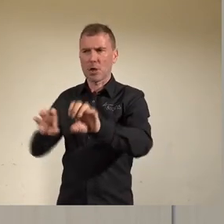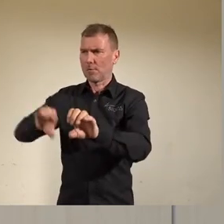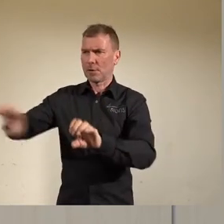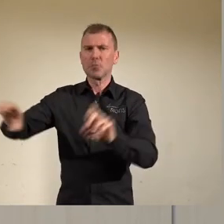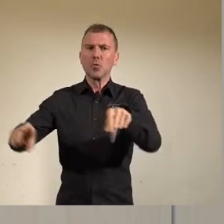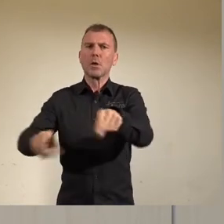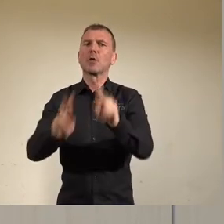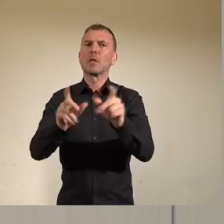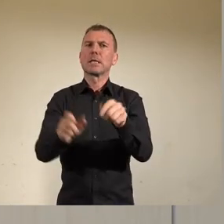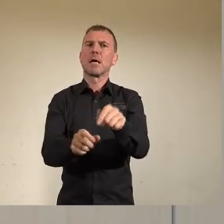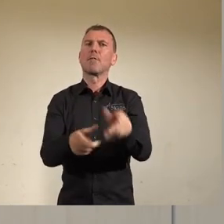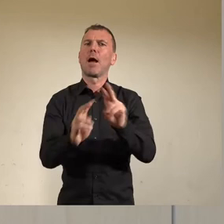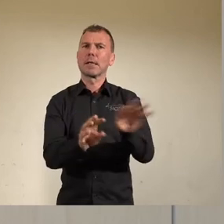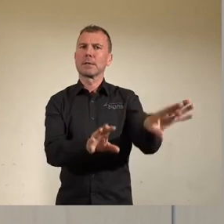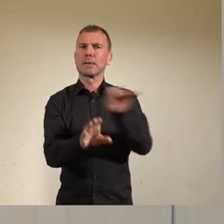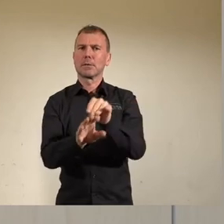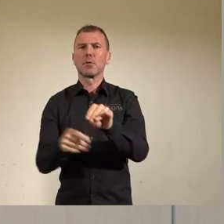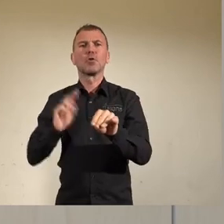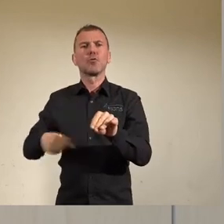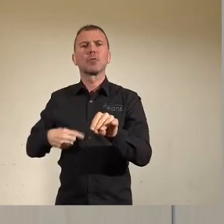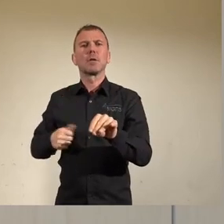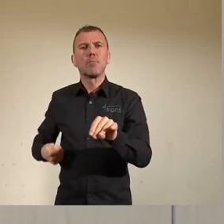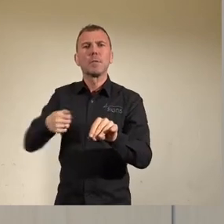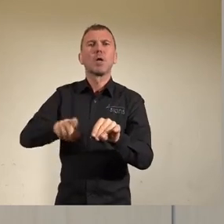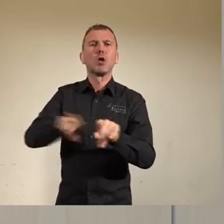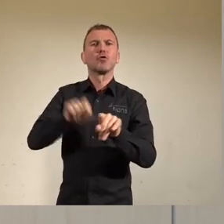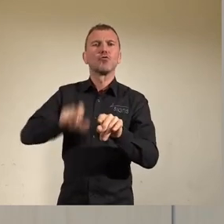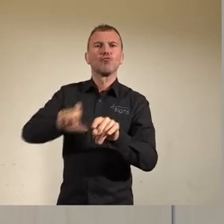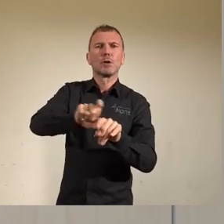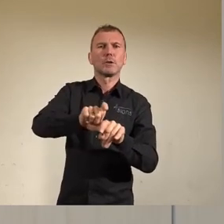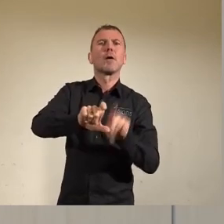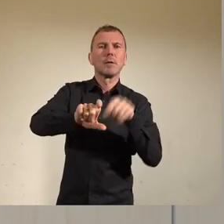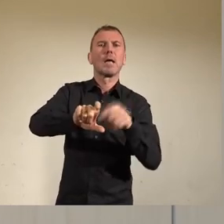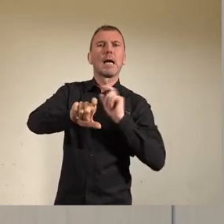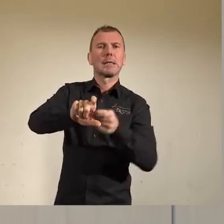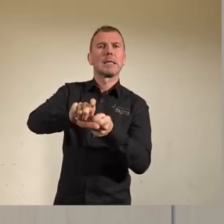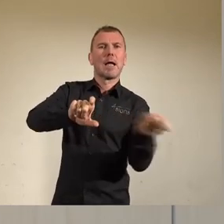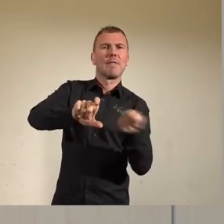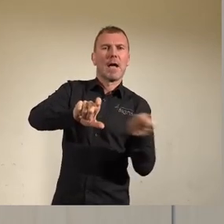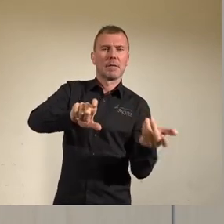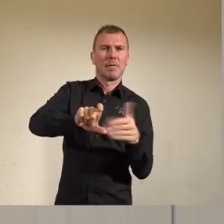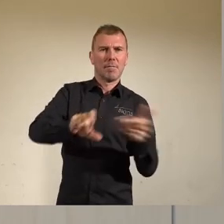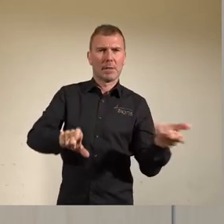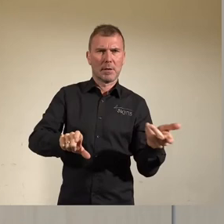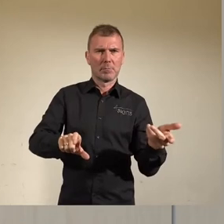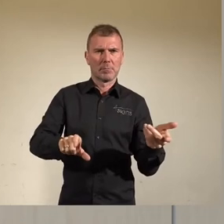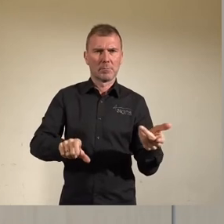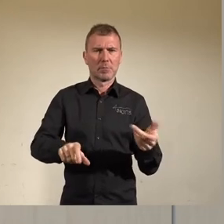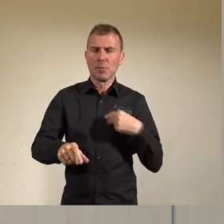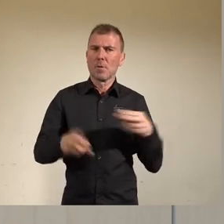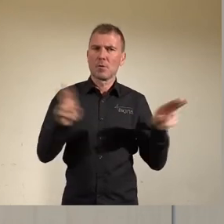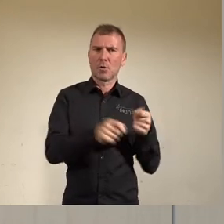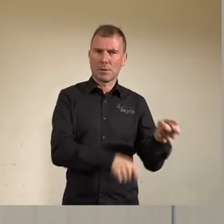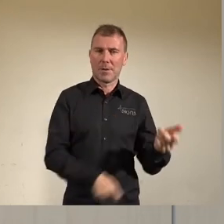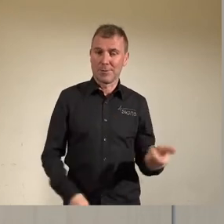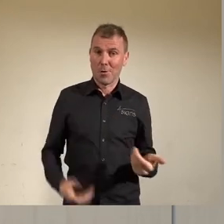dann Kredite aufnehmen und die Stadt zahlt überhöhte Zuschüsse dann letztlich indirekt eine Art weiteren Kredit diese Kreditaufnahmen wieder ab.